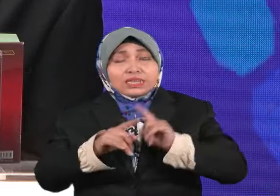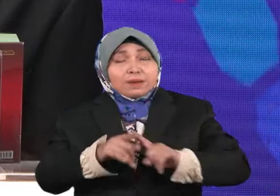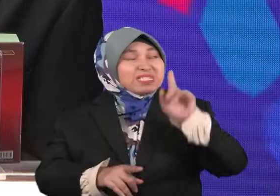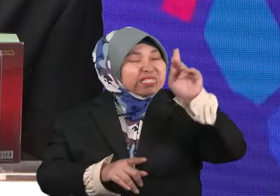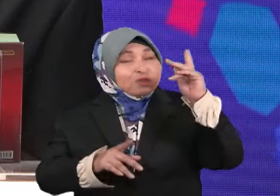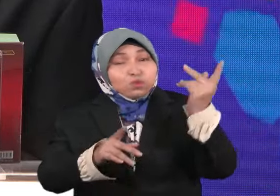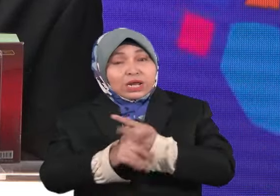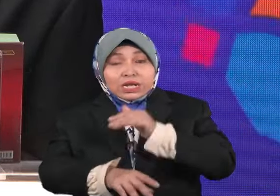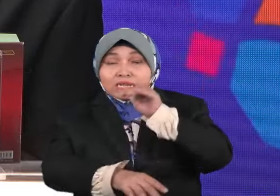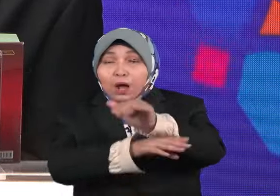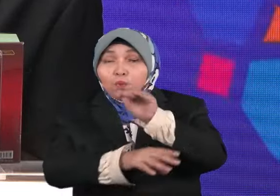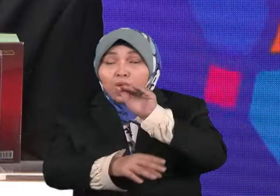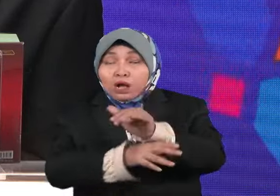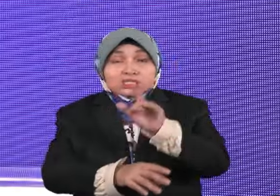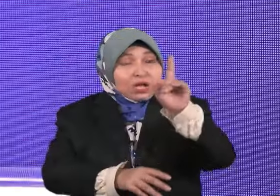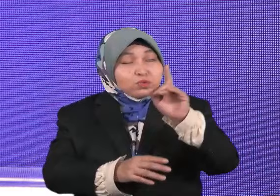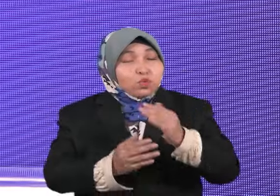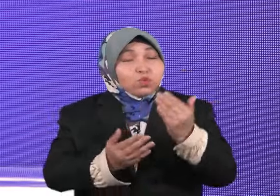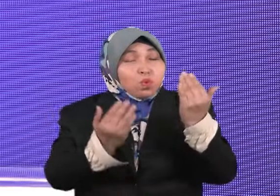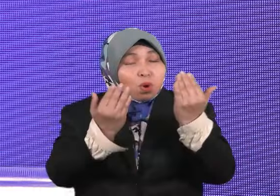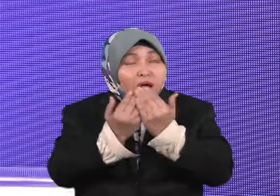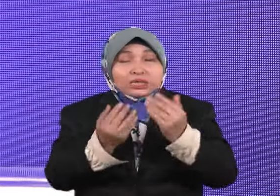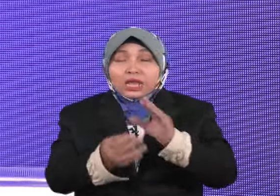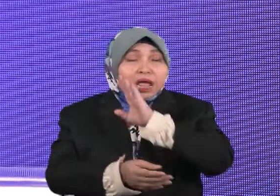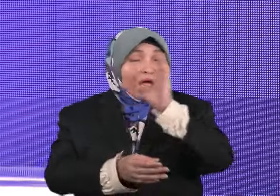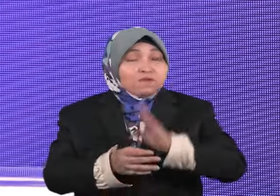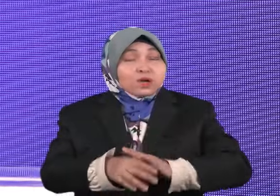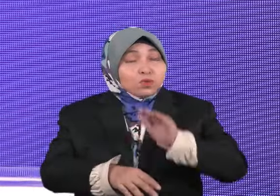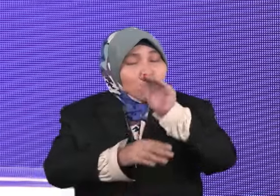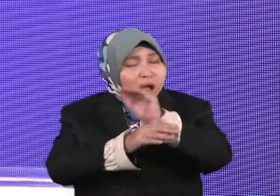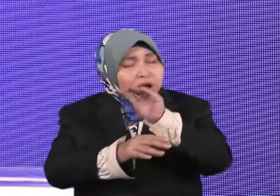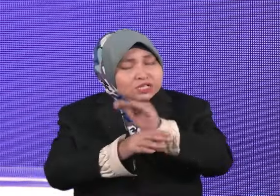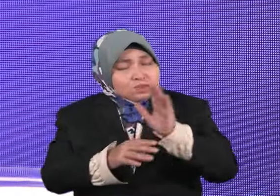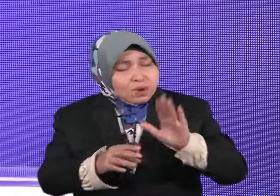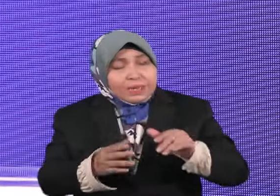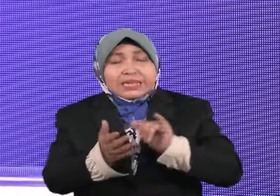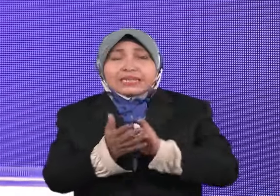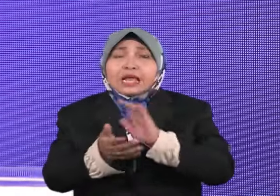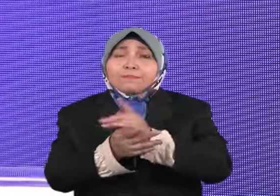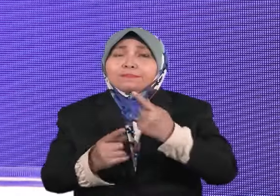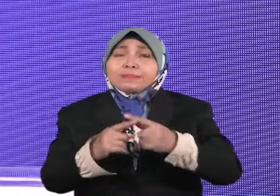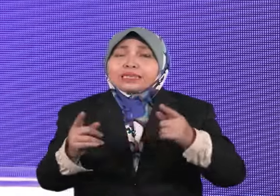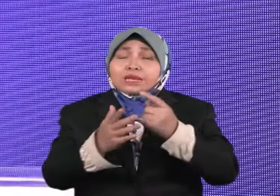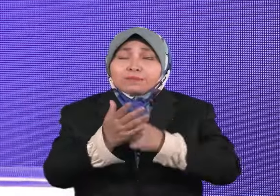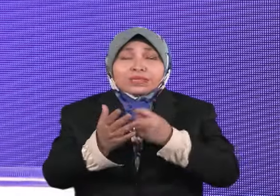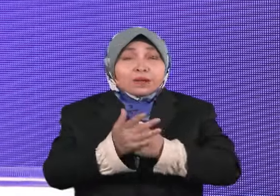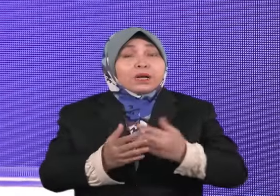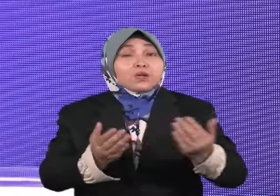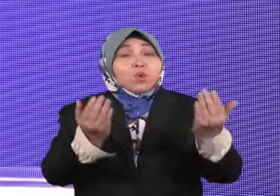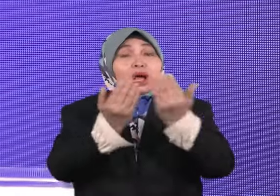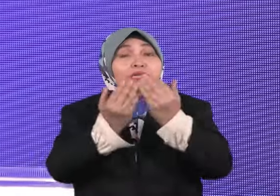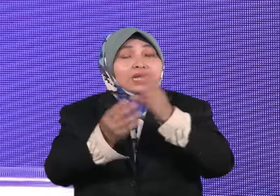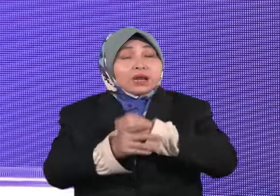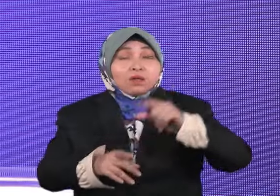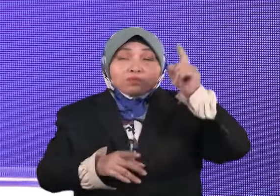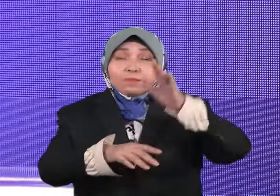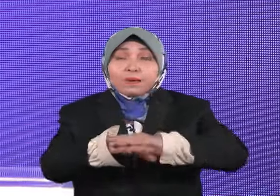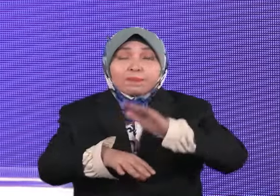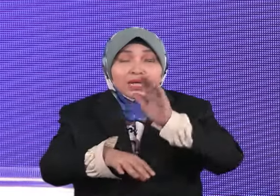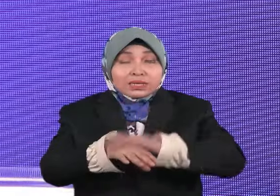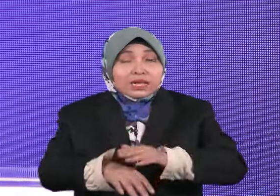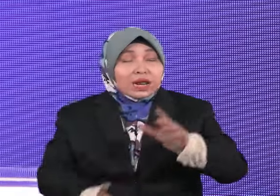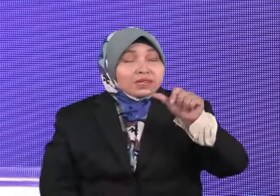saja dakwah tu, maksudnya satu doa, tak pernah-pernah dia berdoa selama hari ini, tapi tiba-tiba dia berdoa dan Allah menggelarkan dia sebagai